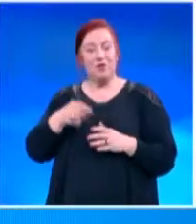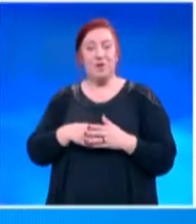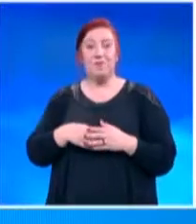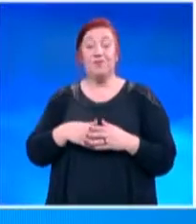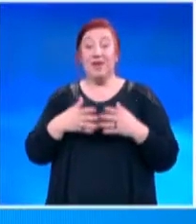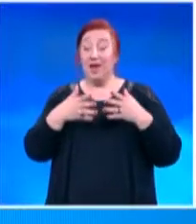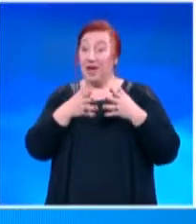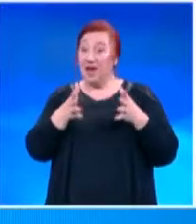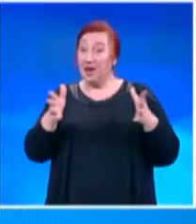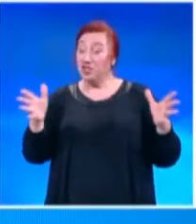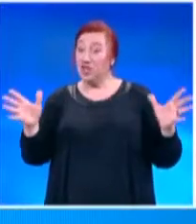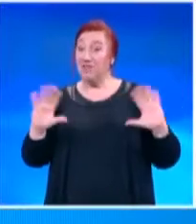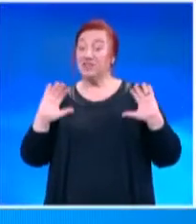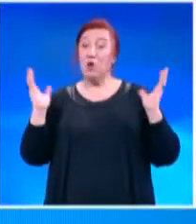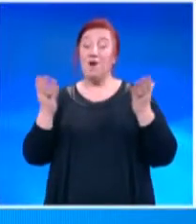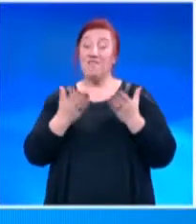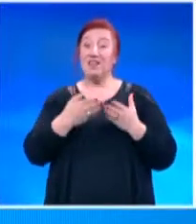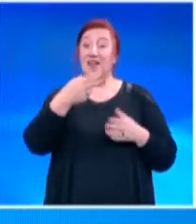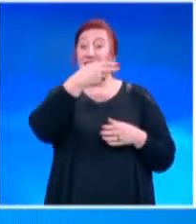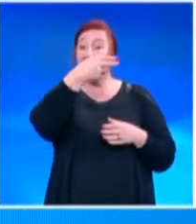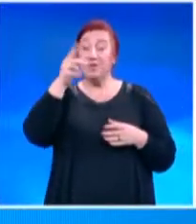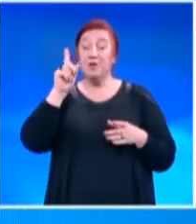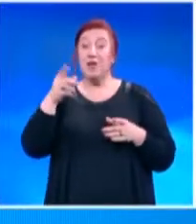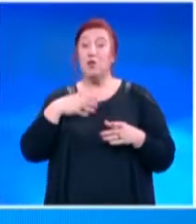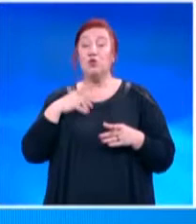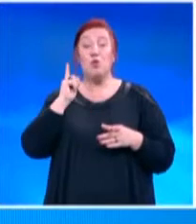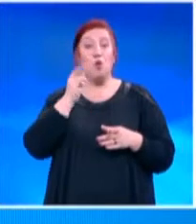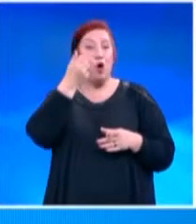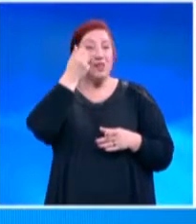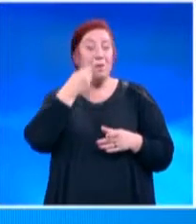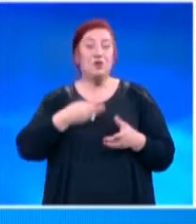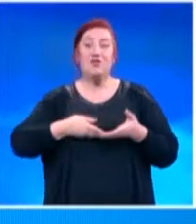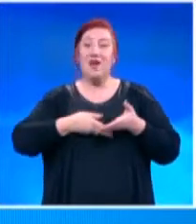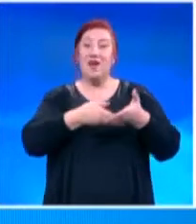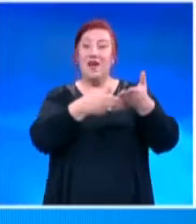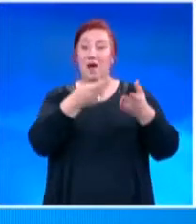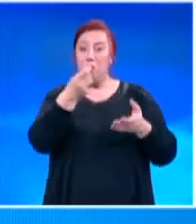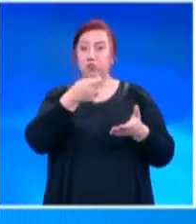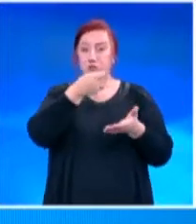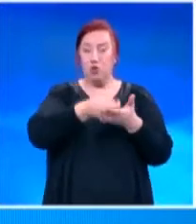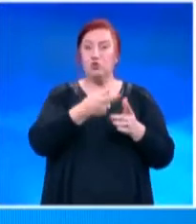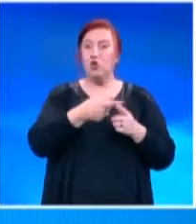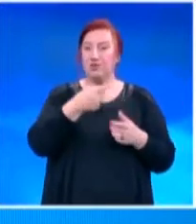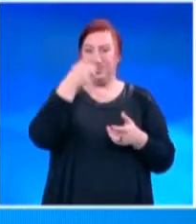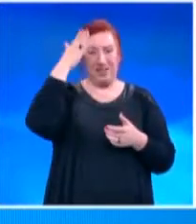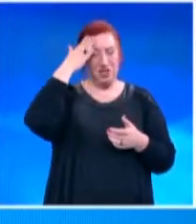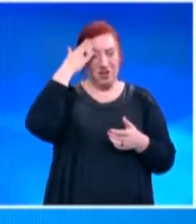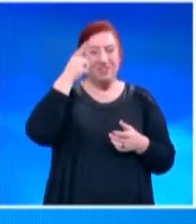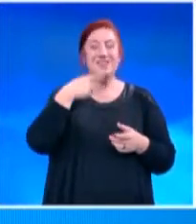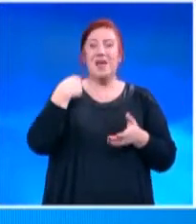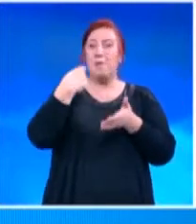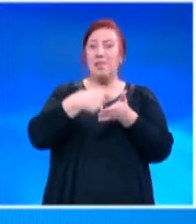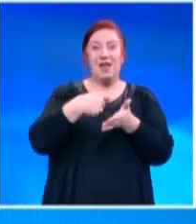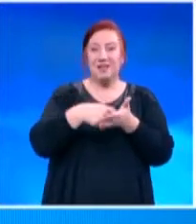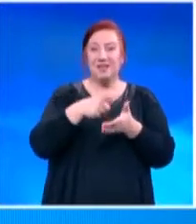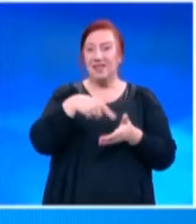Разширява се обхватът на фирмите, засегнати от коронавируса, които ще могат да ползват помощ от държавата при частично изплащане на заплати на служителите. Това стана